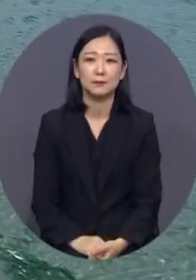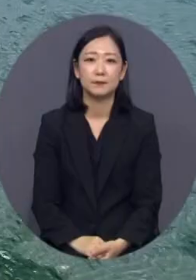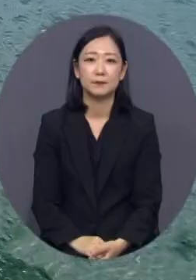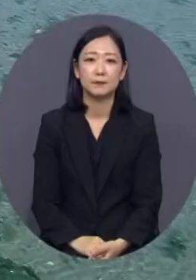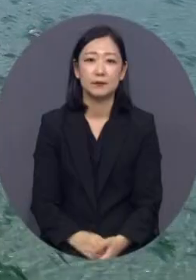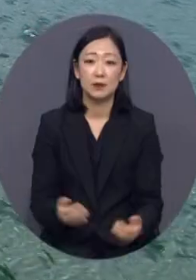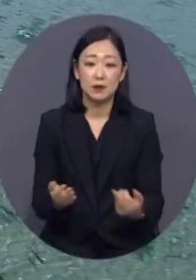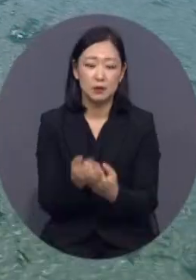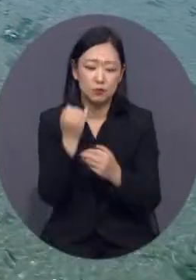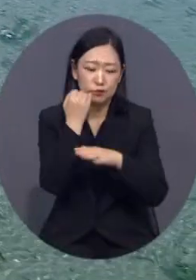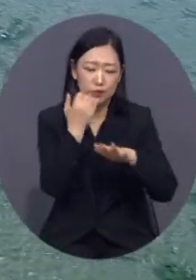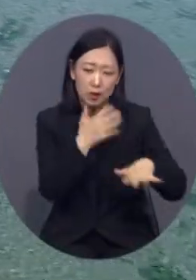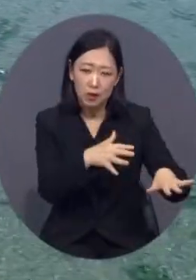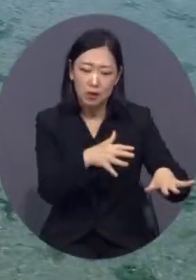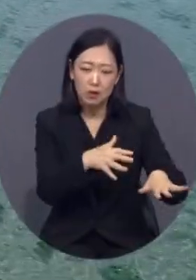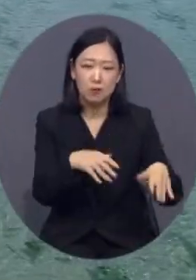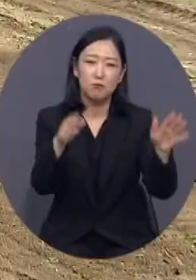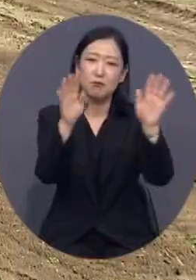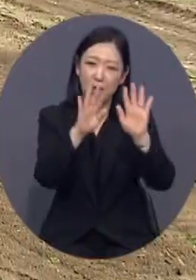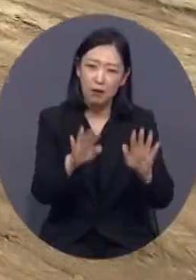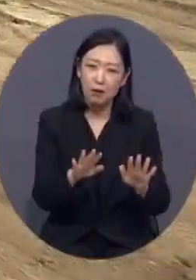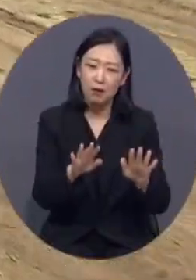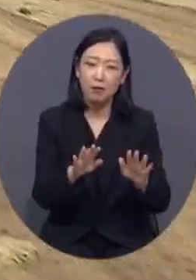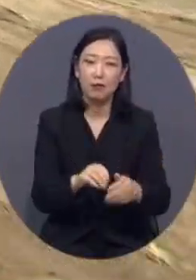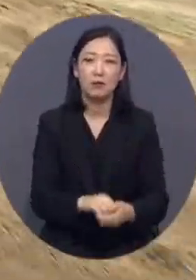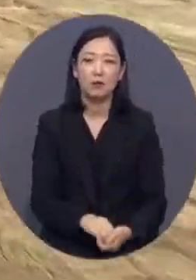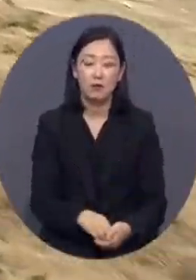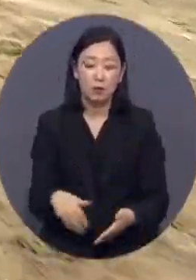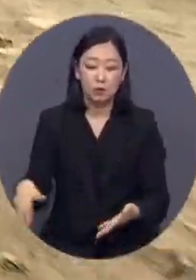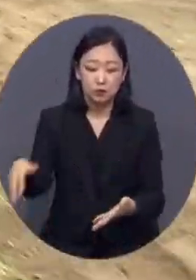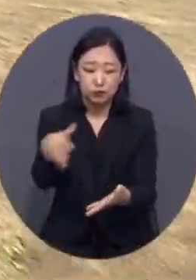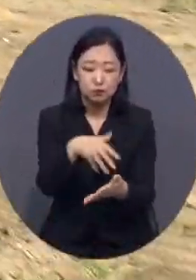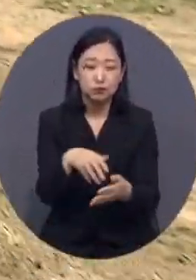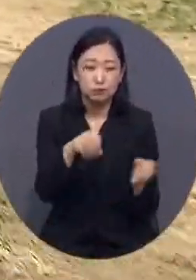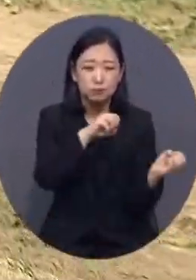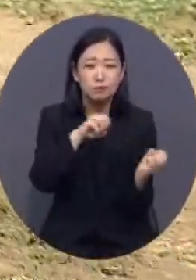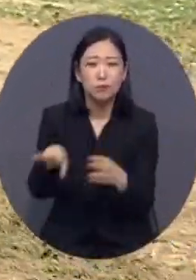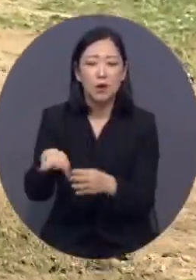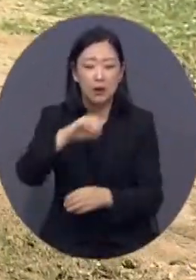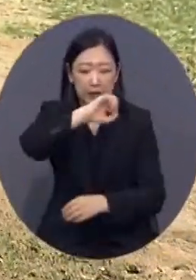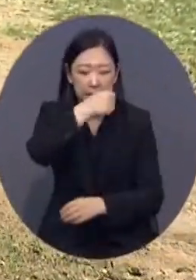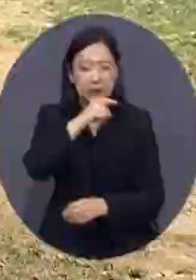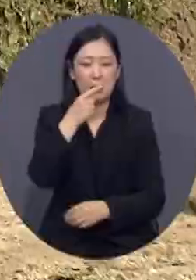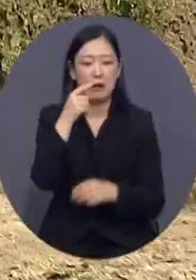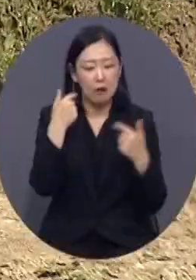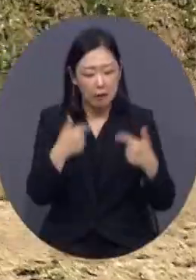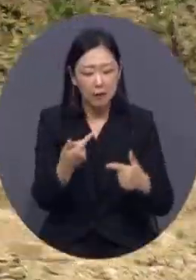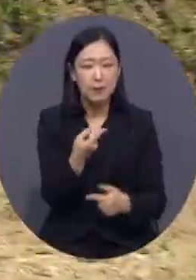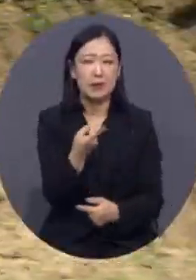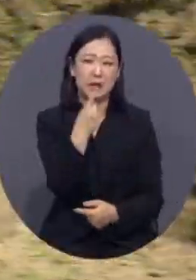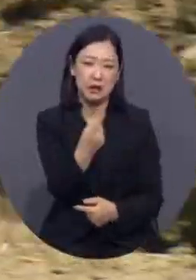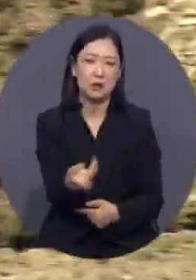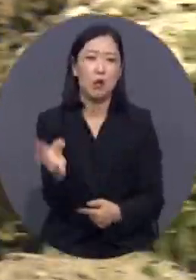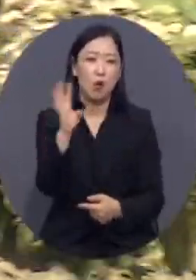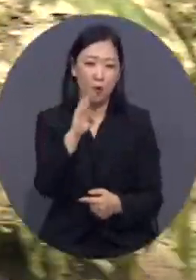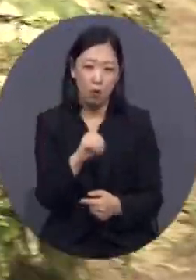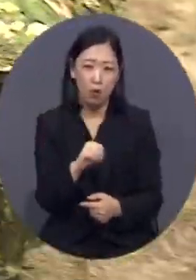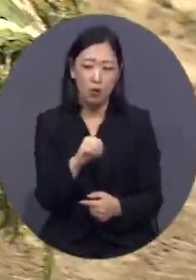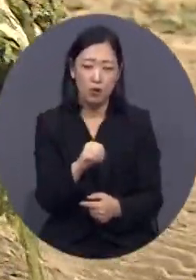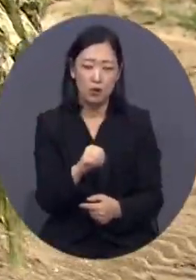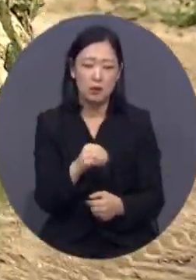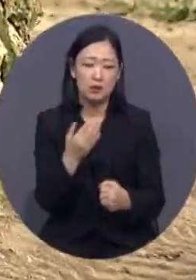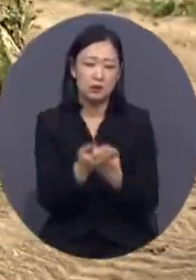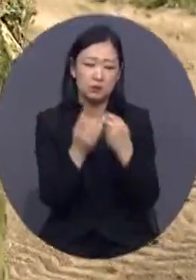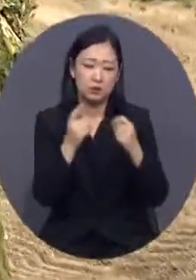제주 해변의 불청객 구멍 갈파래 수거와 처리에 투입되는 예산만 매년 1억원 안팎에 이르지만 제주도는